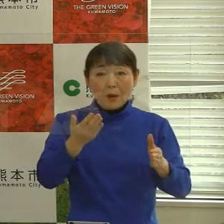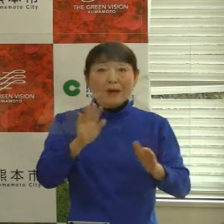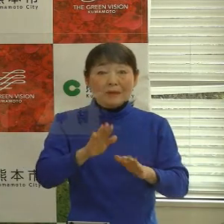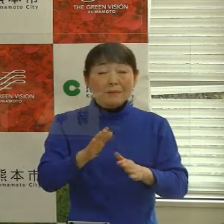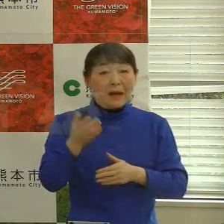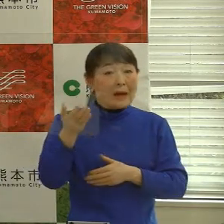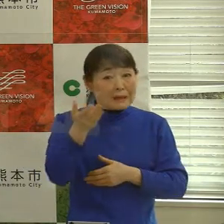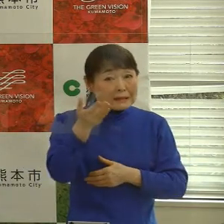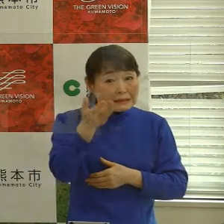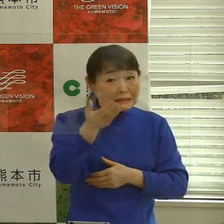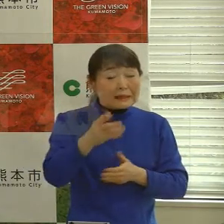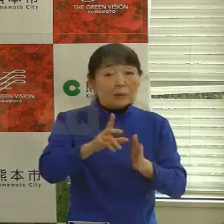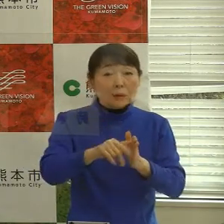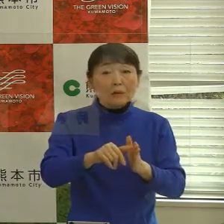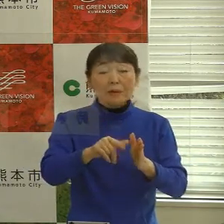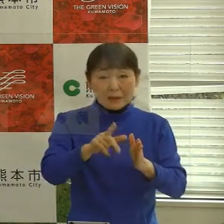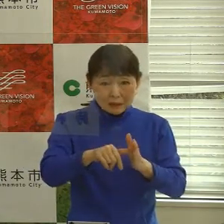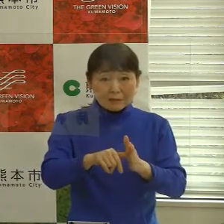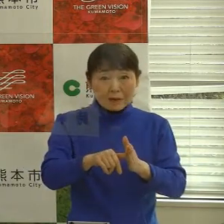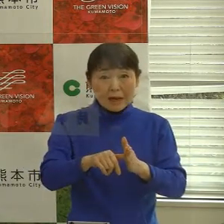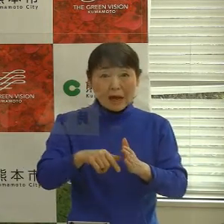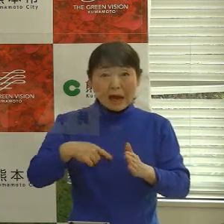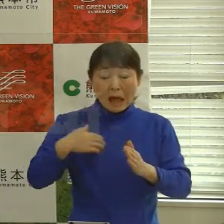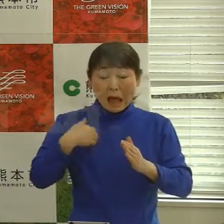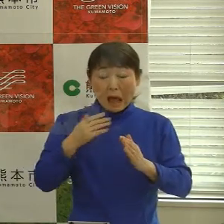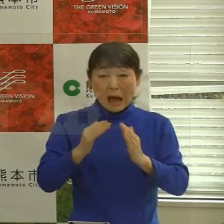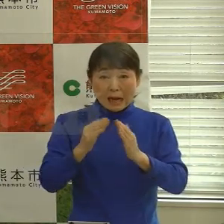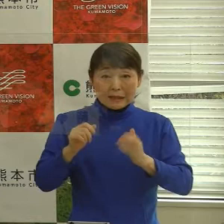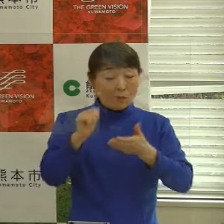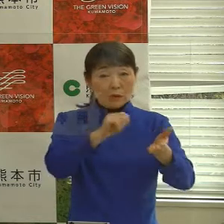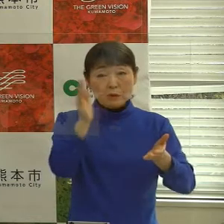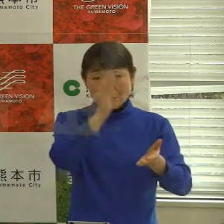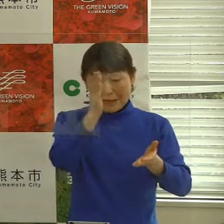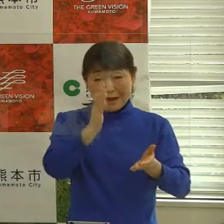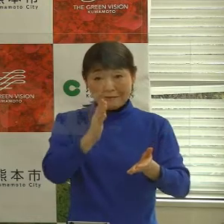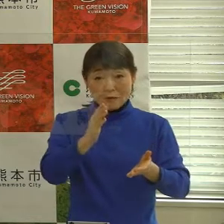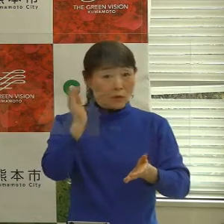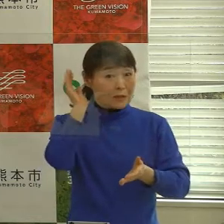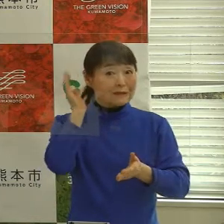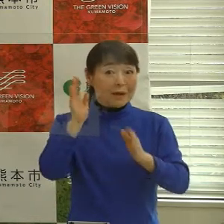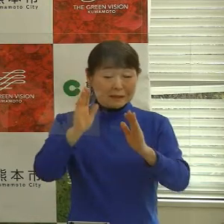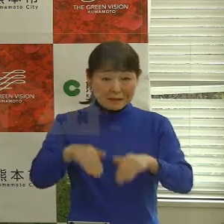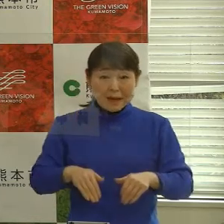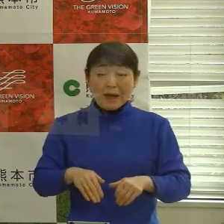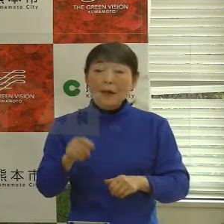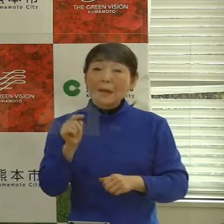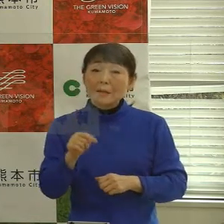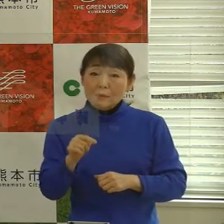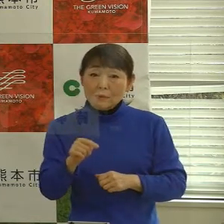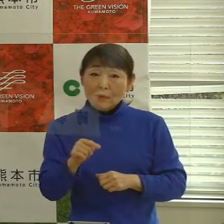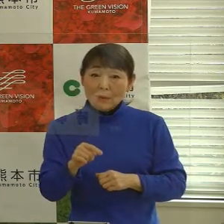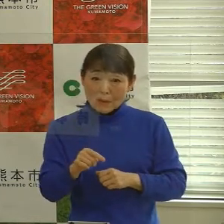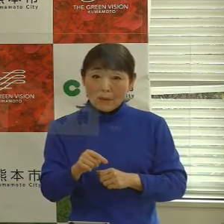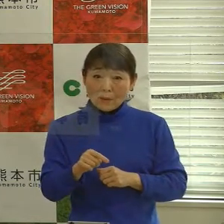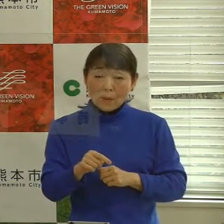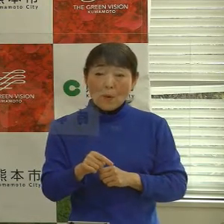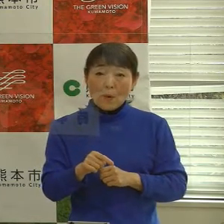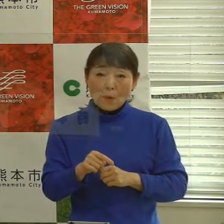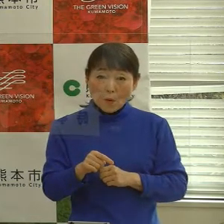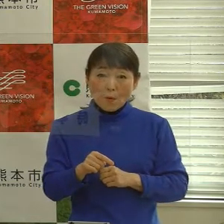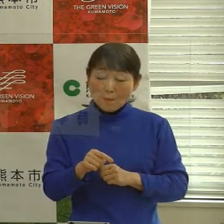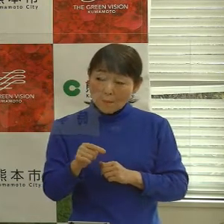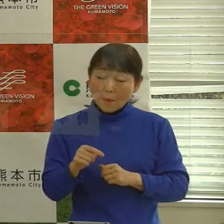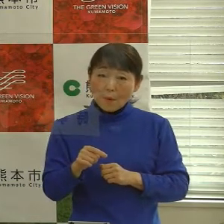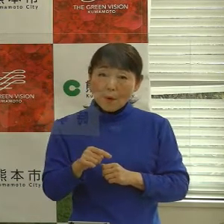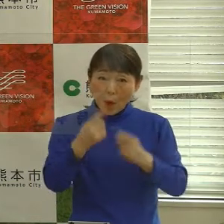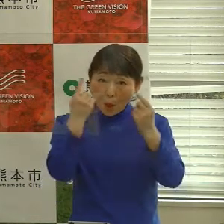リングの中では聞いておりますので、まあ、そこで直ちにその公共性がないものを全てやってる